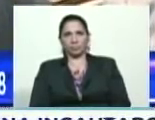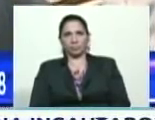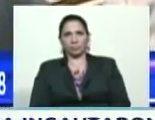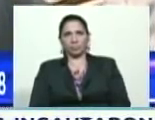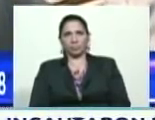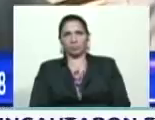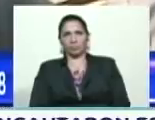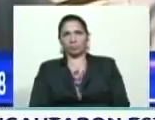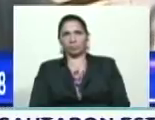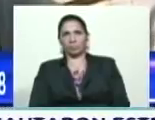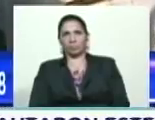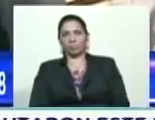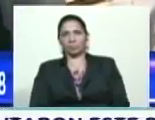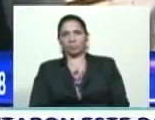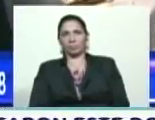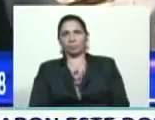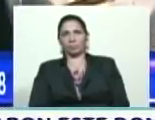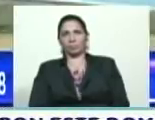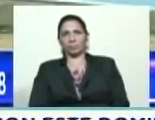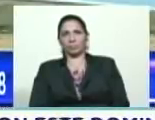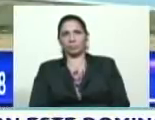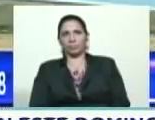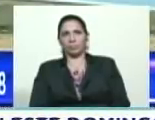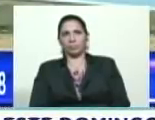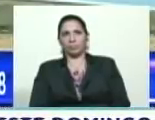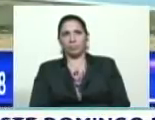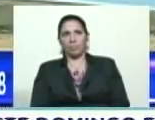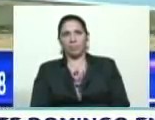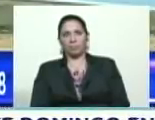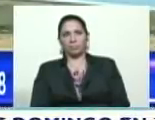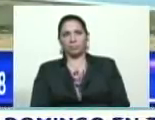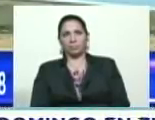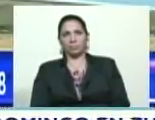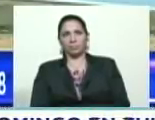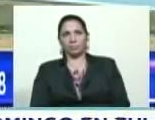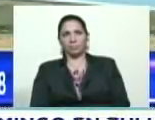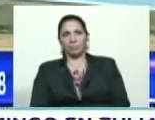инженерно-техническим составом в организации и проведении полетов.